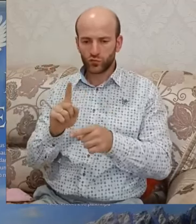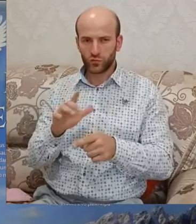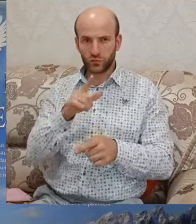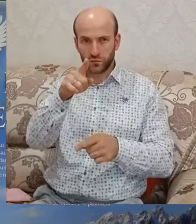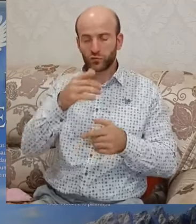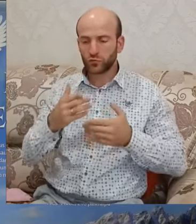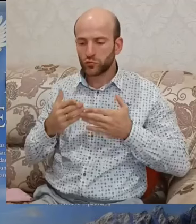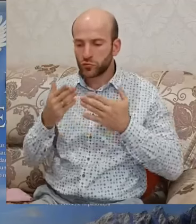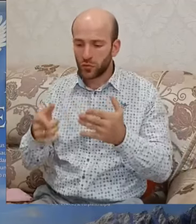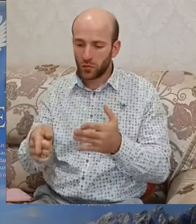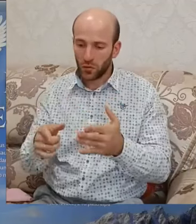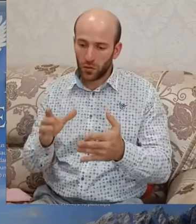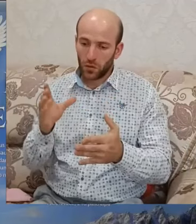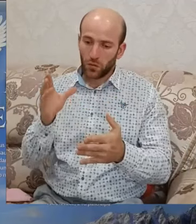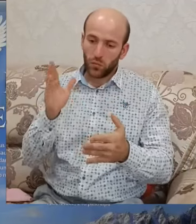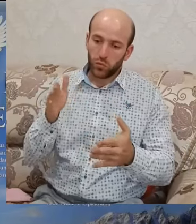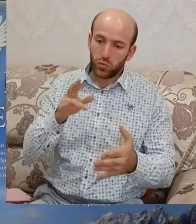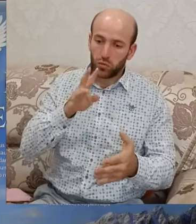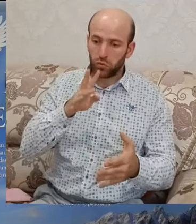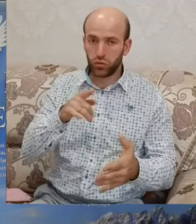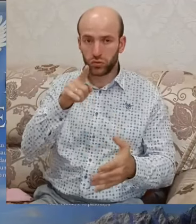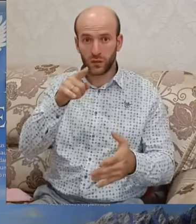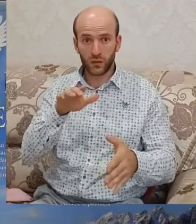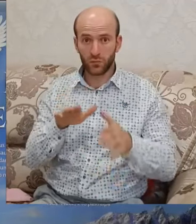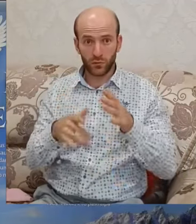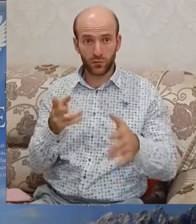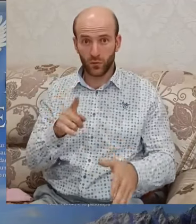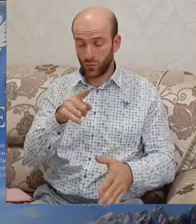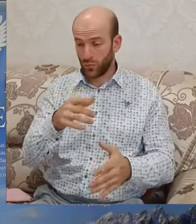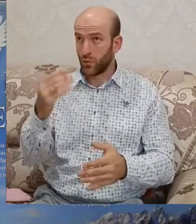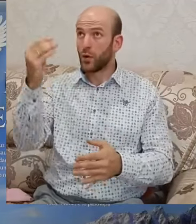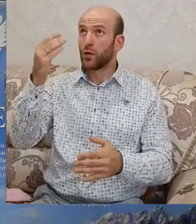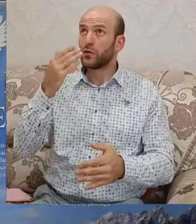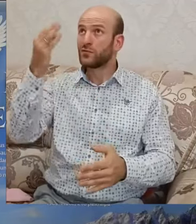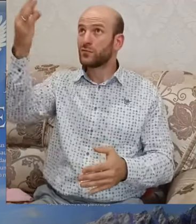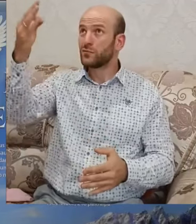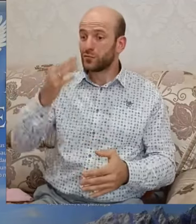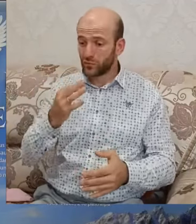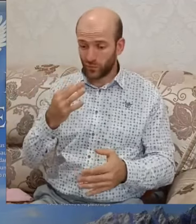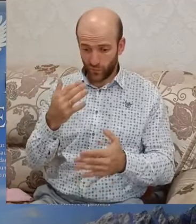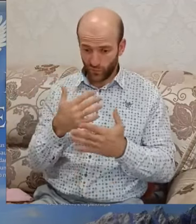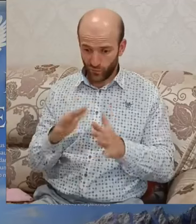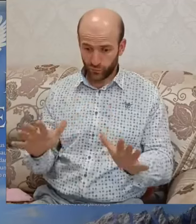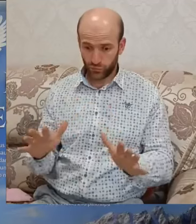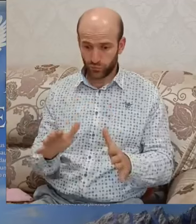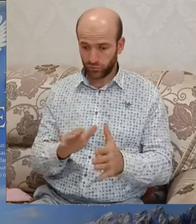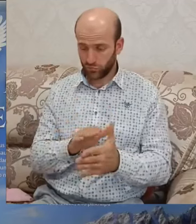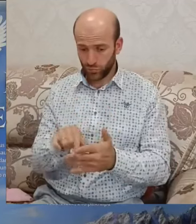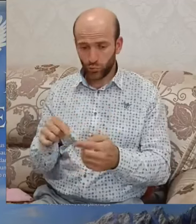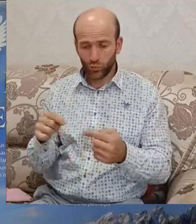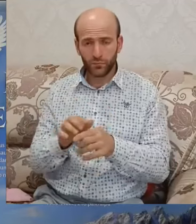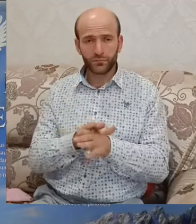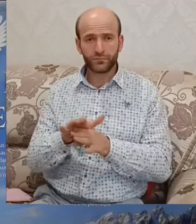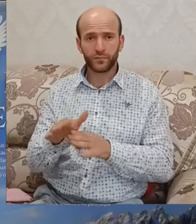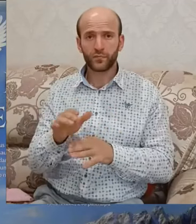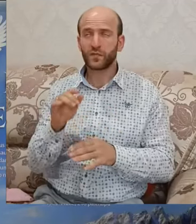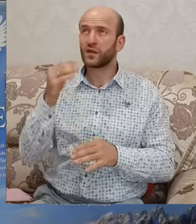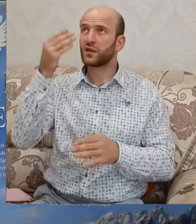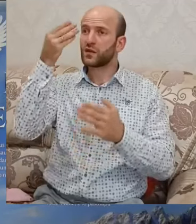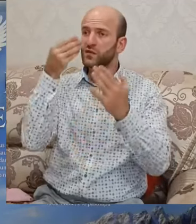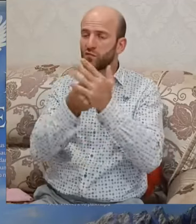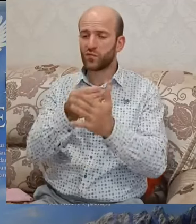jis išsipildyt, чтоб оно исполнилось. Tuo laiku, kurio jisai turi išsipildyti. В то время, в которое оно должно